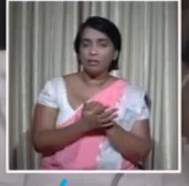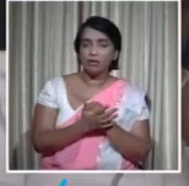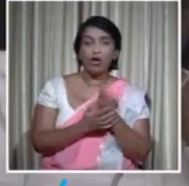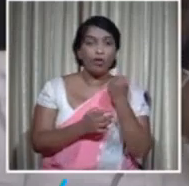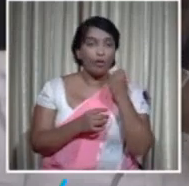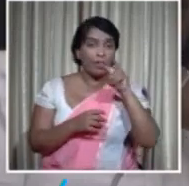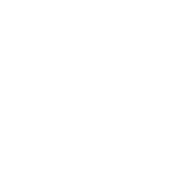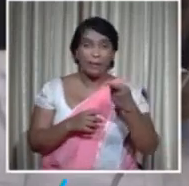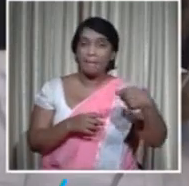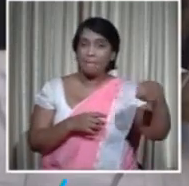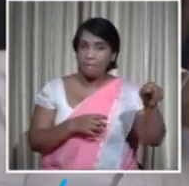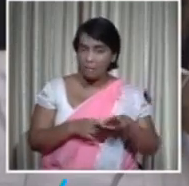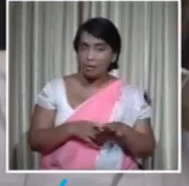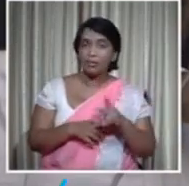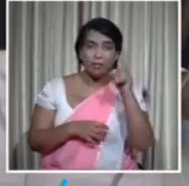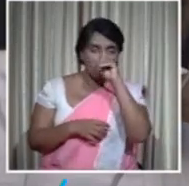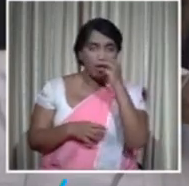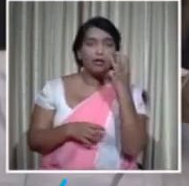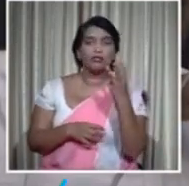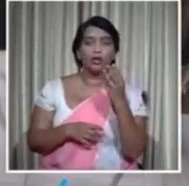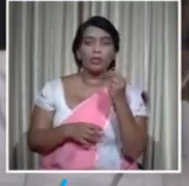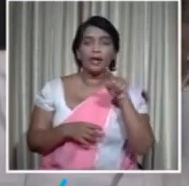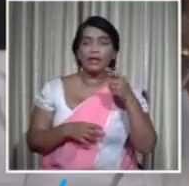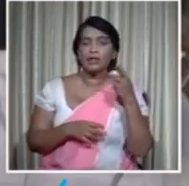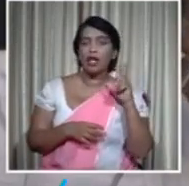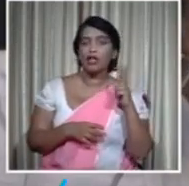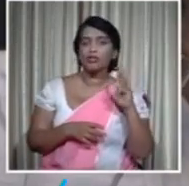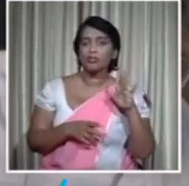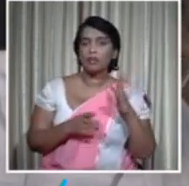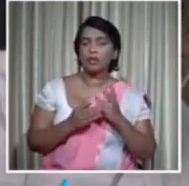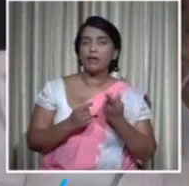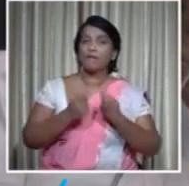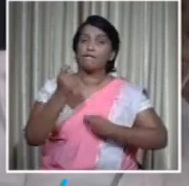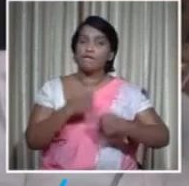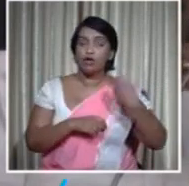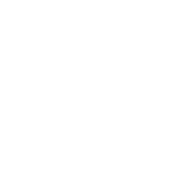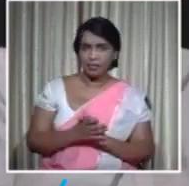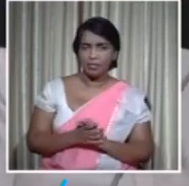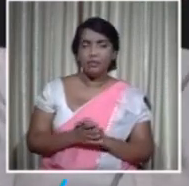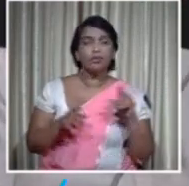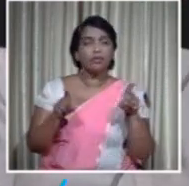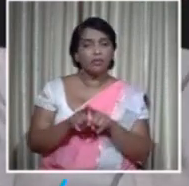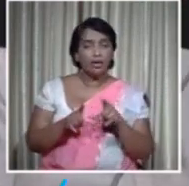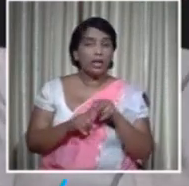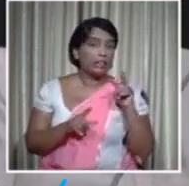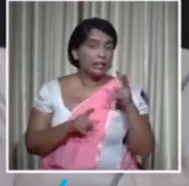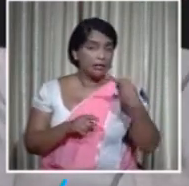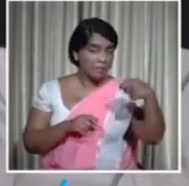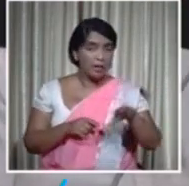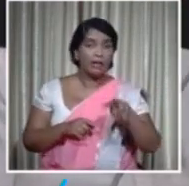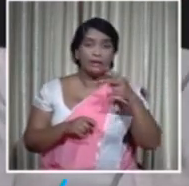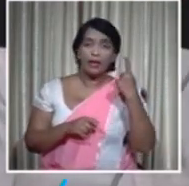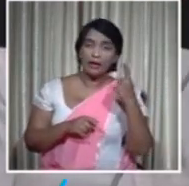රුපියල් 200ට ගත්තා මාස 3කින් රුපියල් 185ට එව්වා විකුණන්නම් කියන පොරොන්දුවෙන් ස්වොප් කරා. අපි 200ට ගන්නවා නම් 201ට